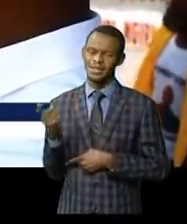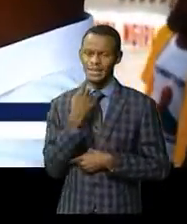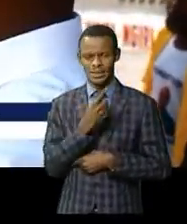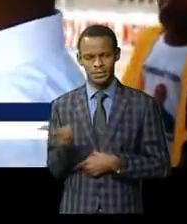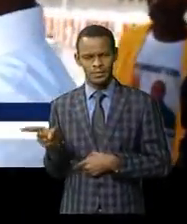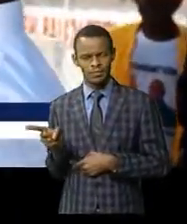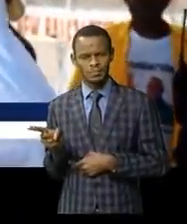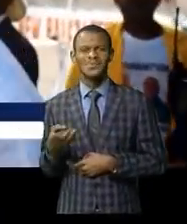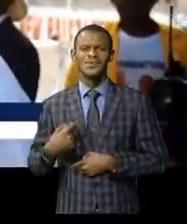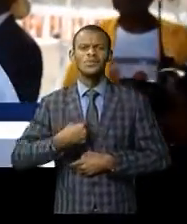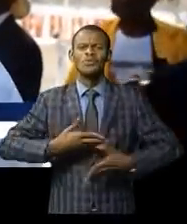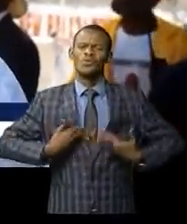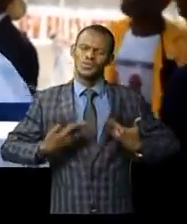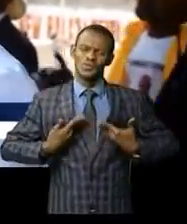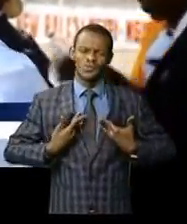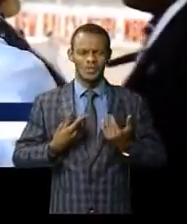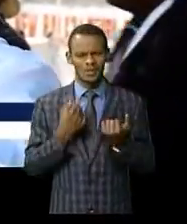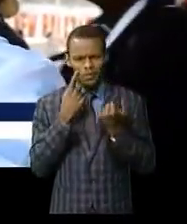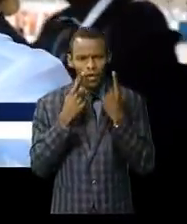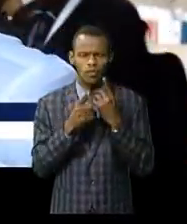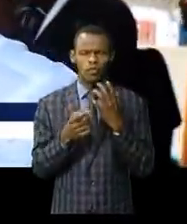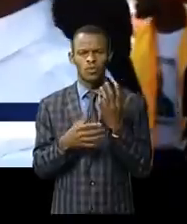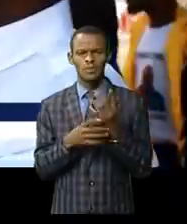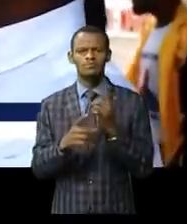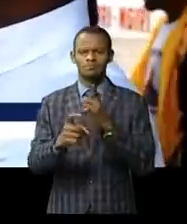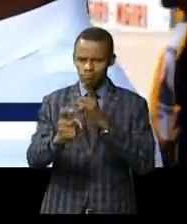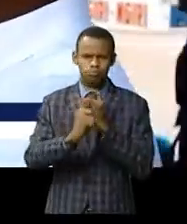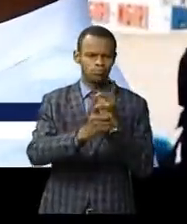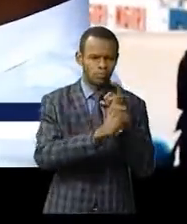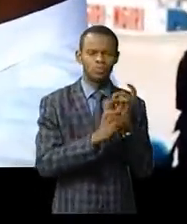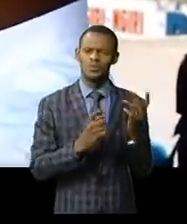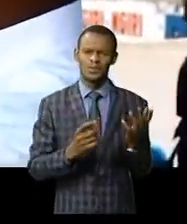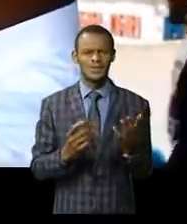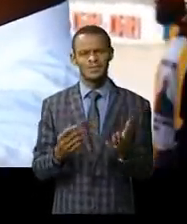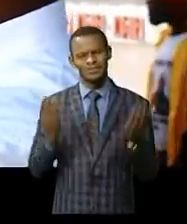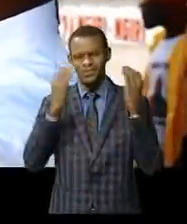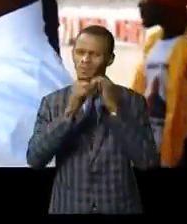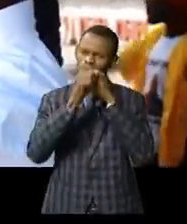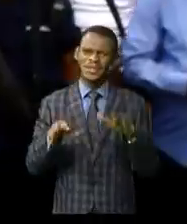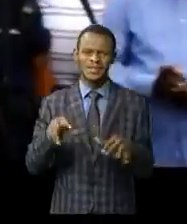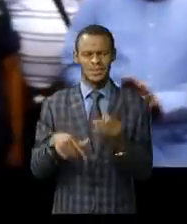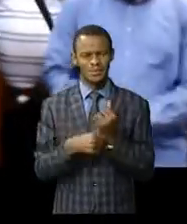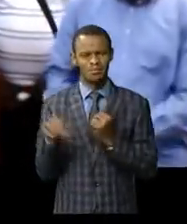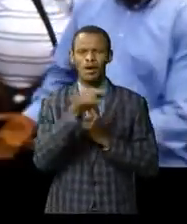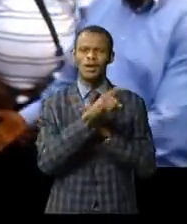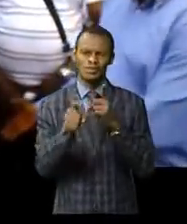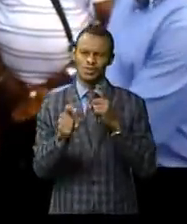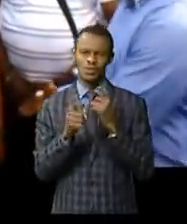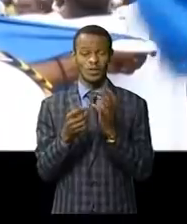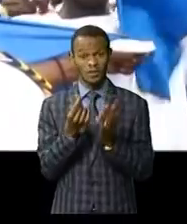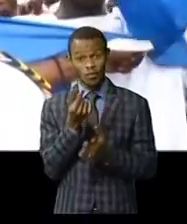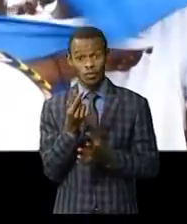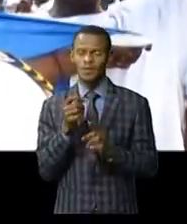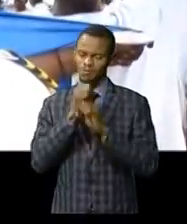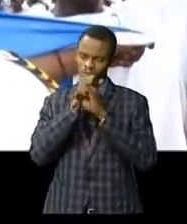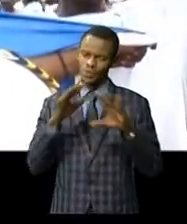Je suis très ravi pour votre geste d'amour, que Dieu bénisse les donateurs et les sources de financement. Pour sa part, Nene